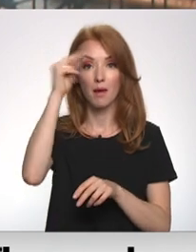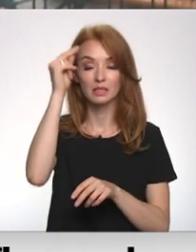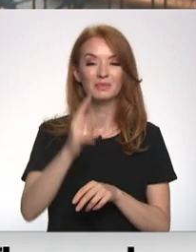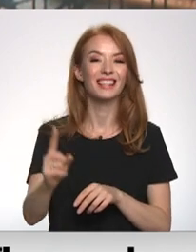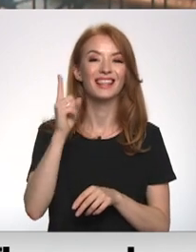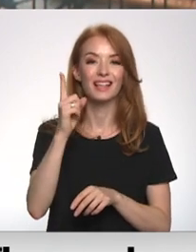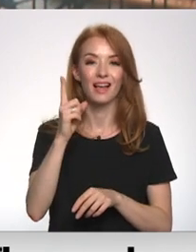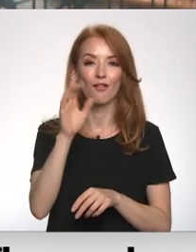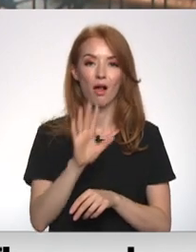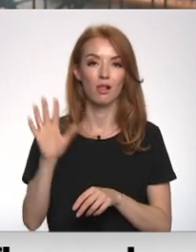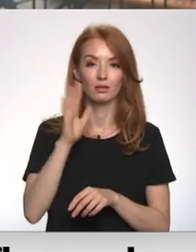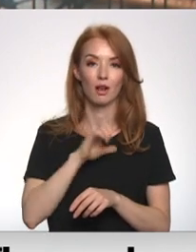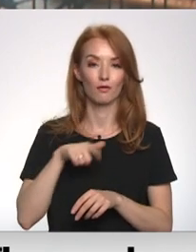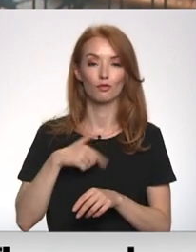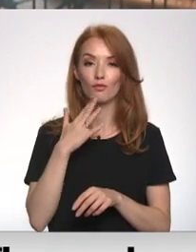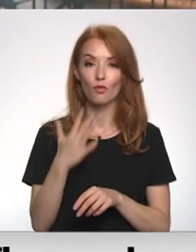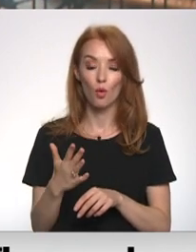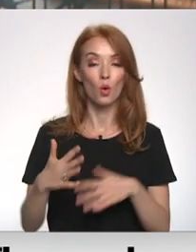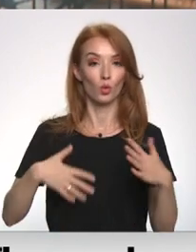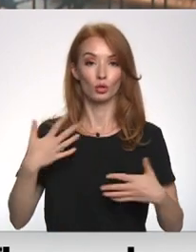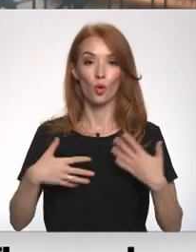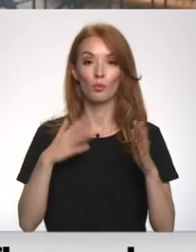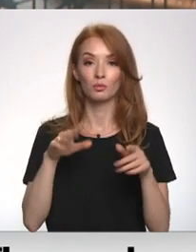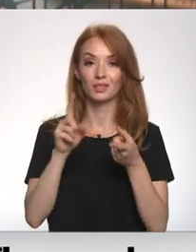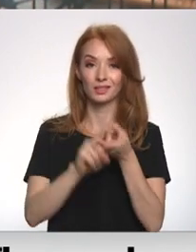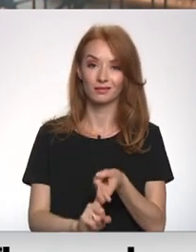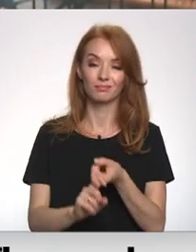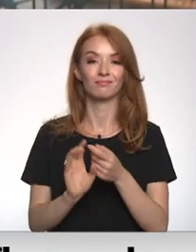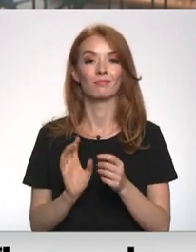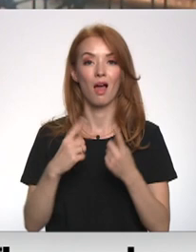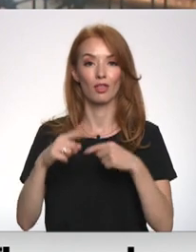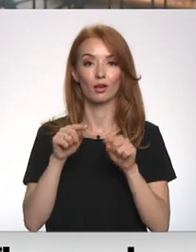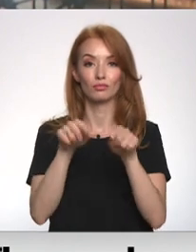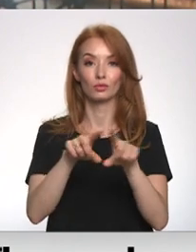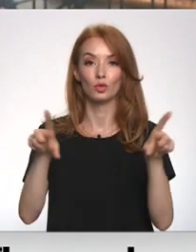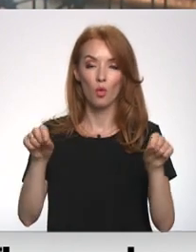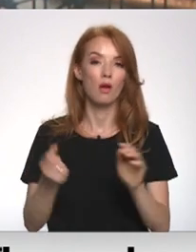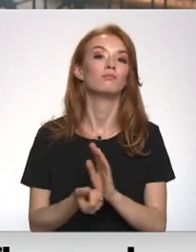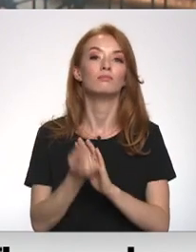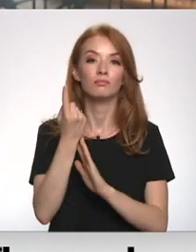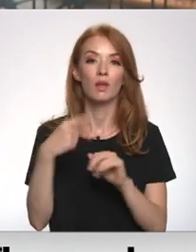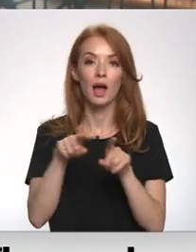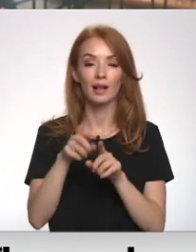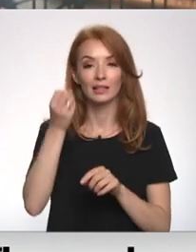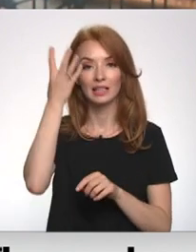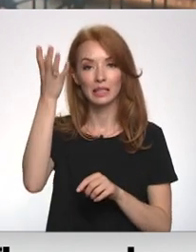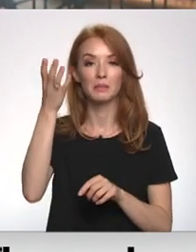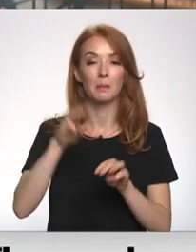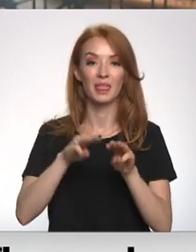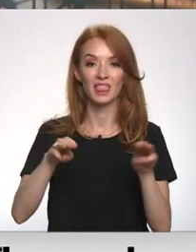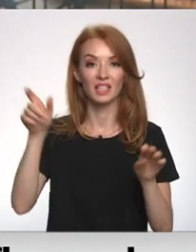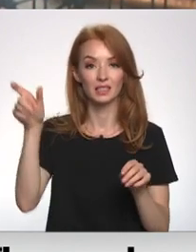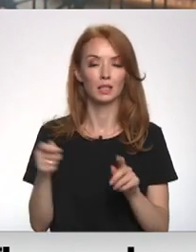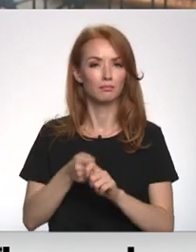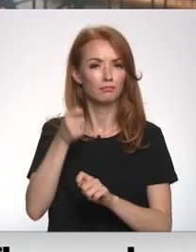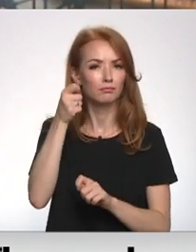valodā. Papildus satraukumam un gaidām, kas saistās ar atgriešanos skolā, plašu rezonansu izraisīs izglītības ministras aktīvu virzītā